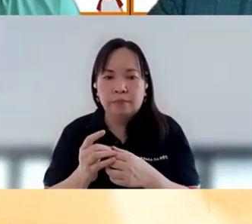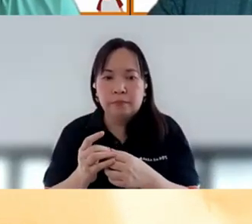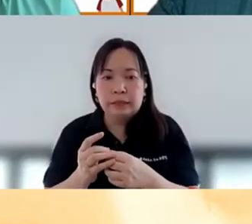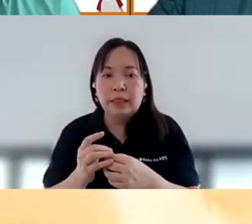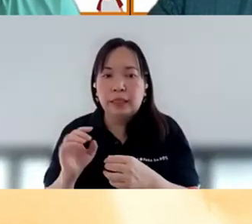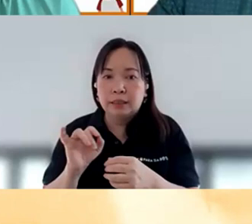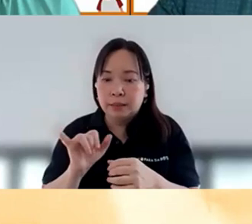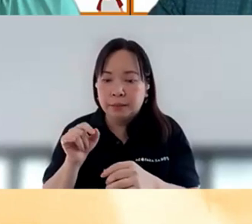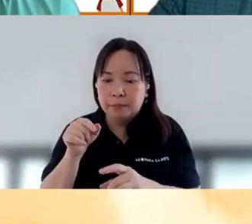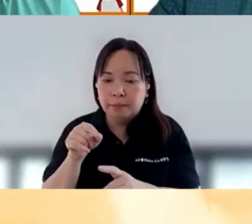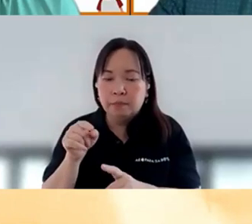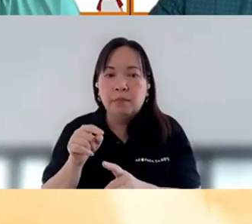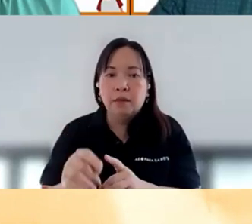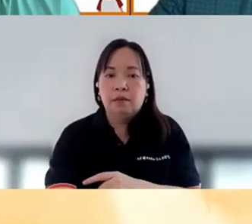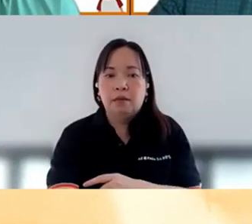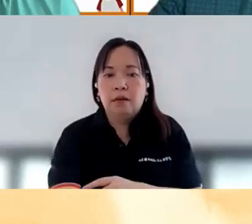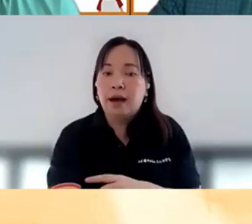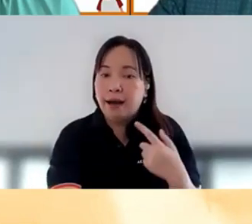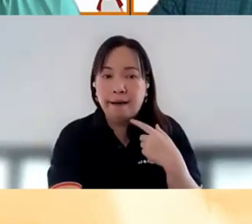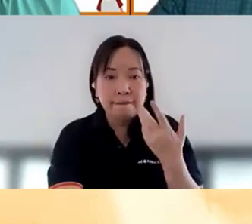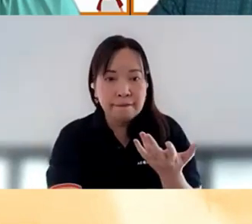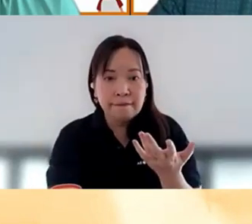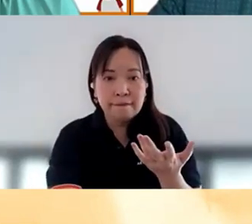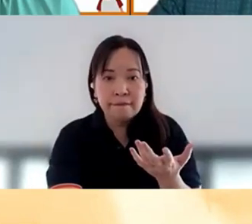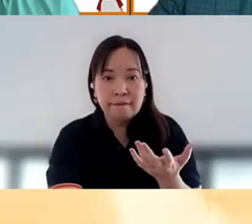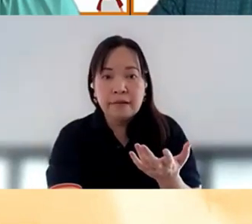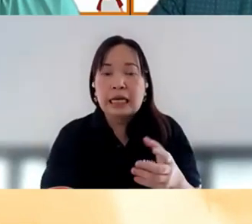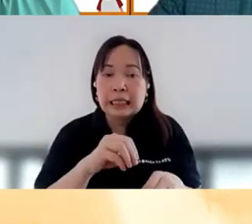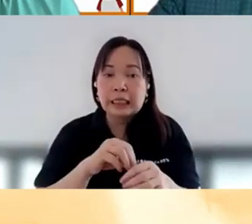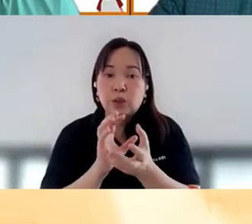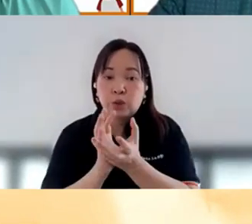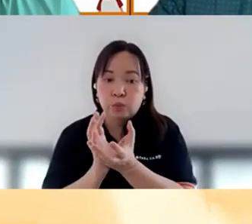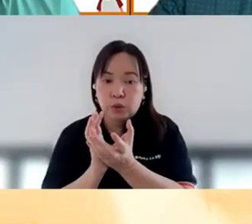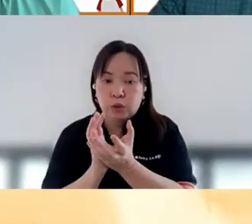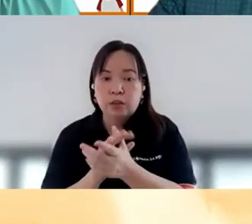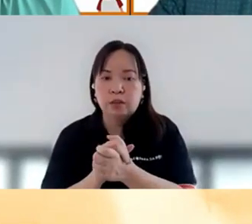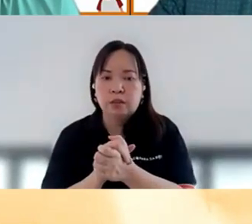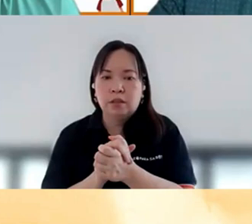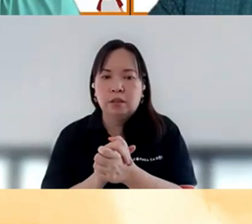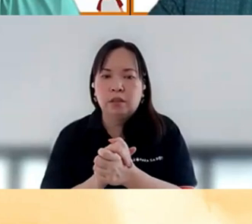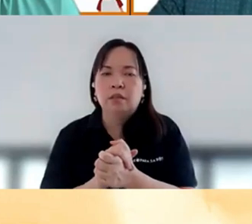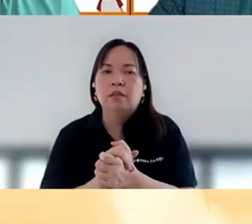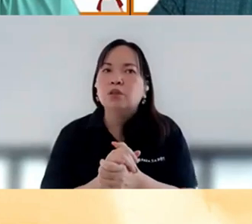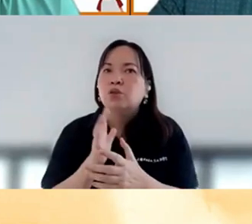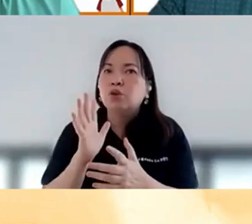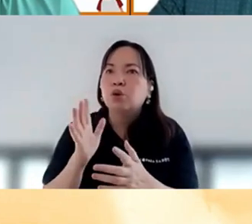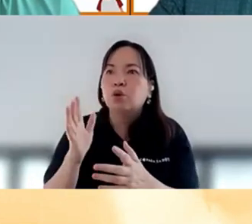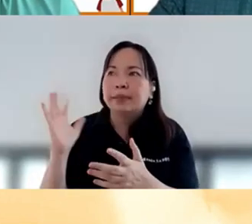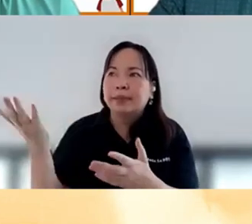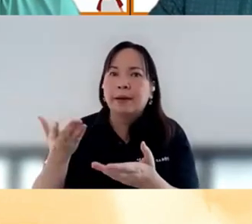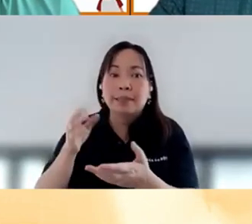yung nasa community, facilitating din yung kanilang role na maka-access yung ating